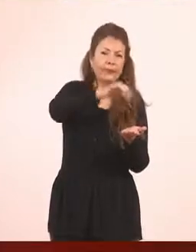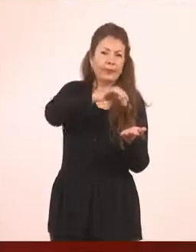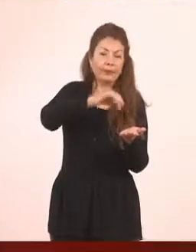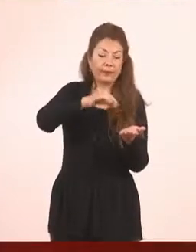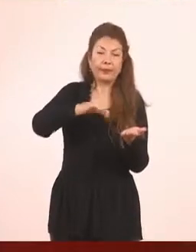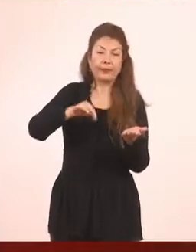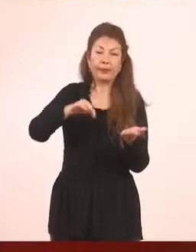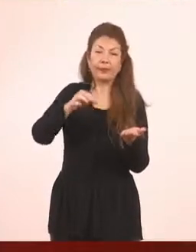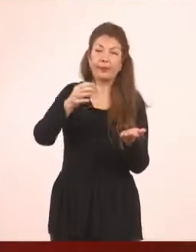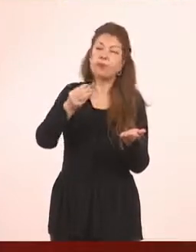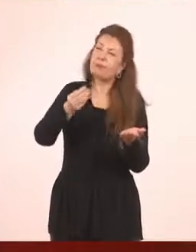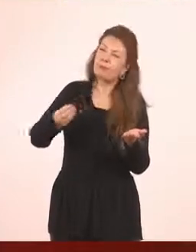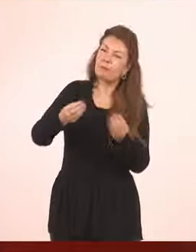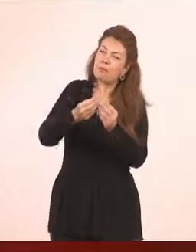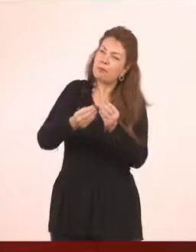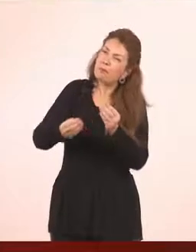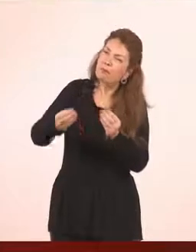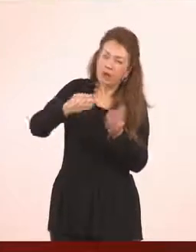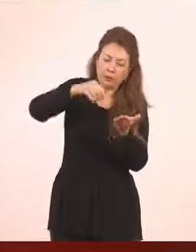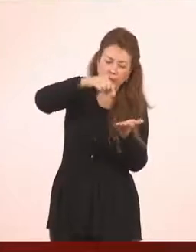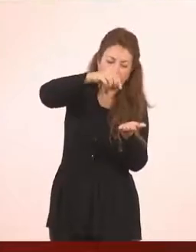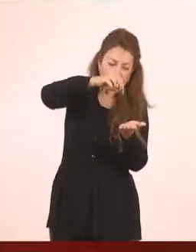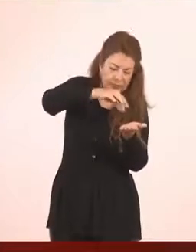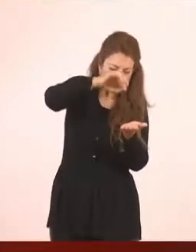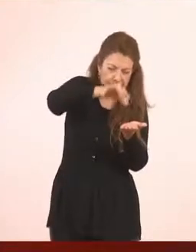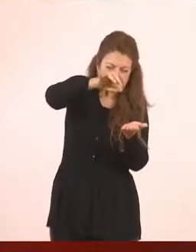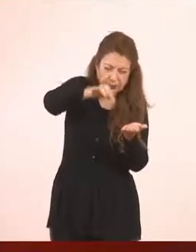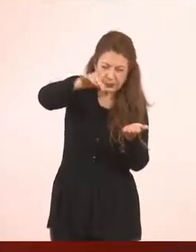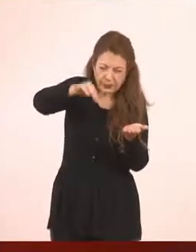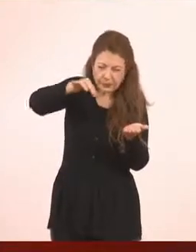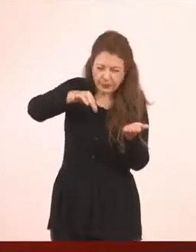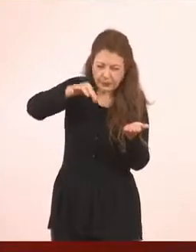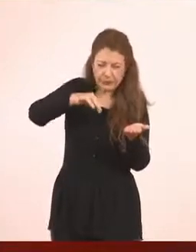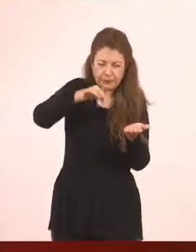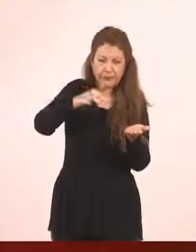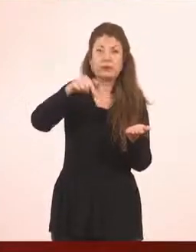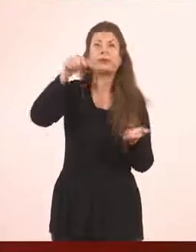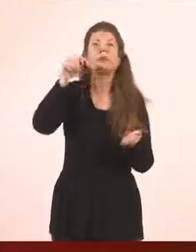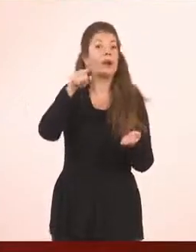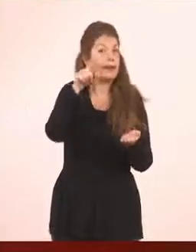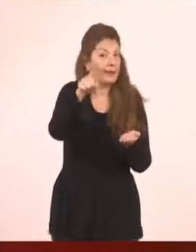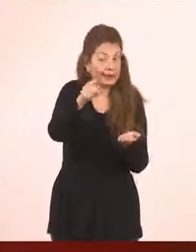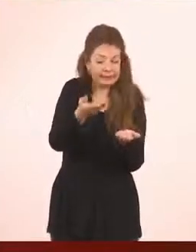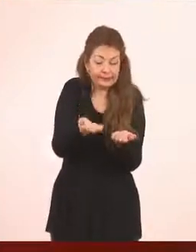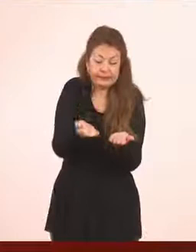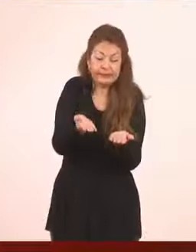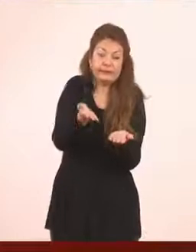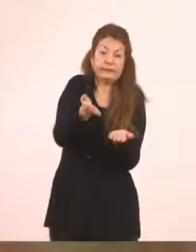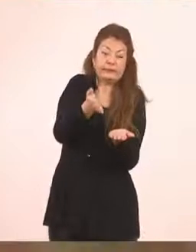Αχ, πολύ και κοντά και λίγο, πάνω στο μπλε. Ναι. Και τώρα θέλω με τα χέρια σου